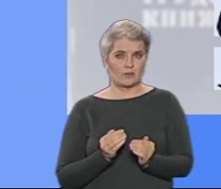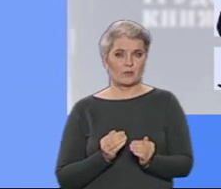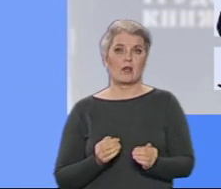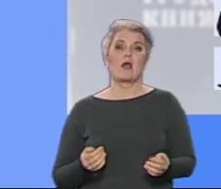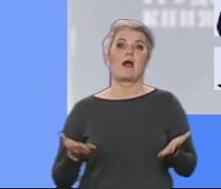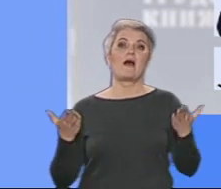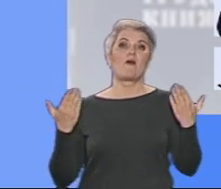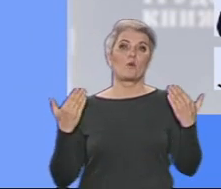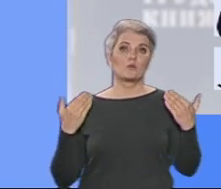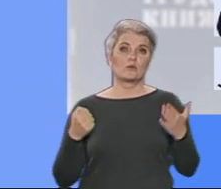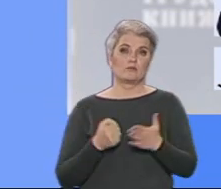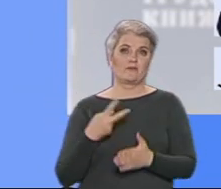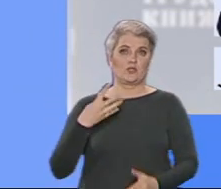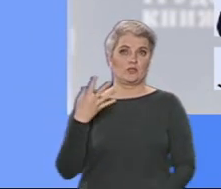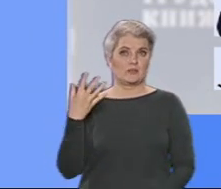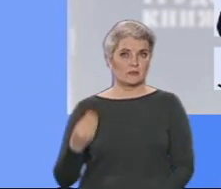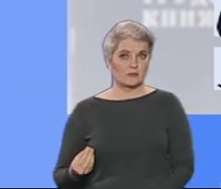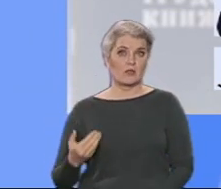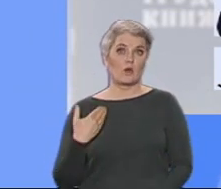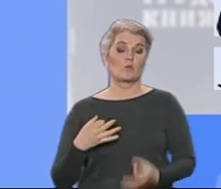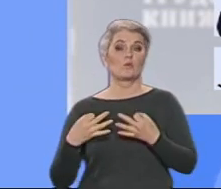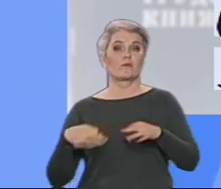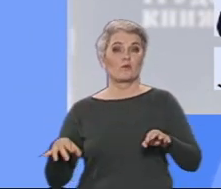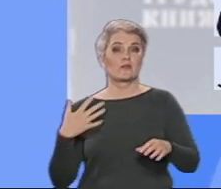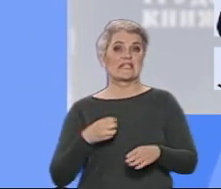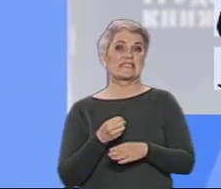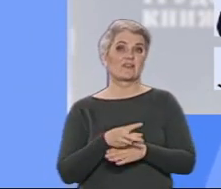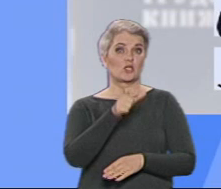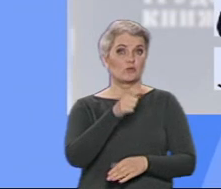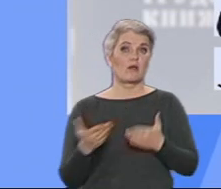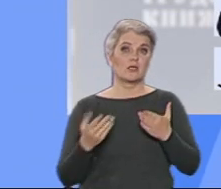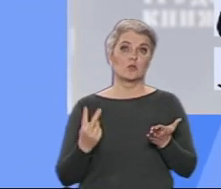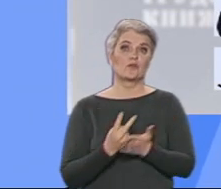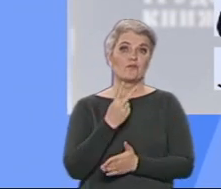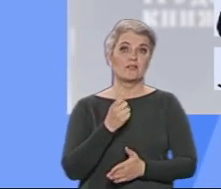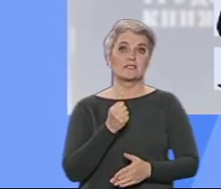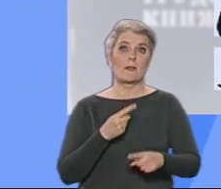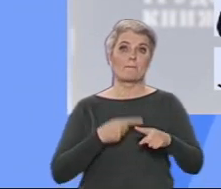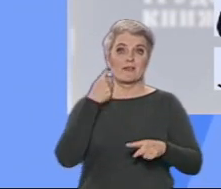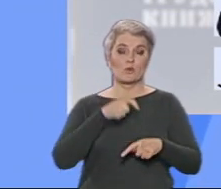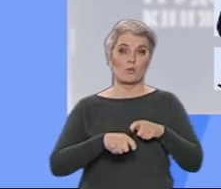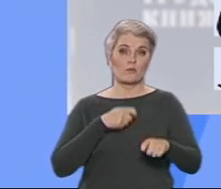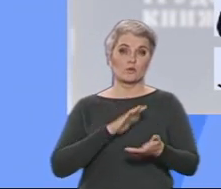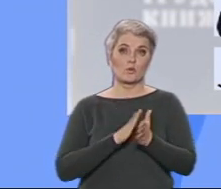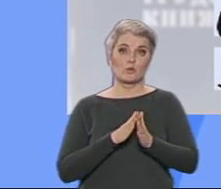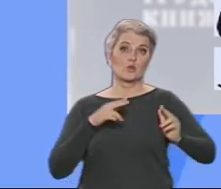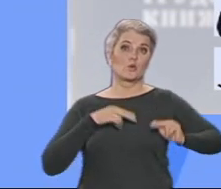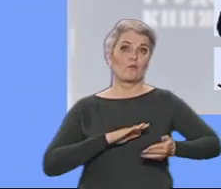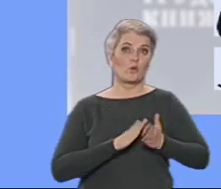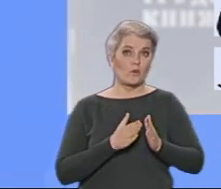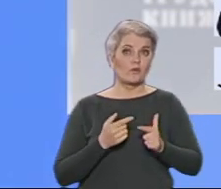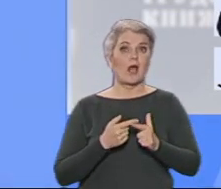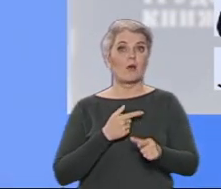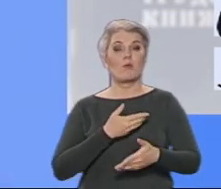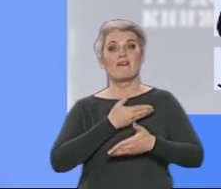24 дні. Хочуть дозволити звільнити працівника, якщо він двічі за півроку порушить умови трудового договору, або ж буде відсутній на роботі